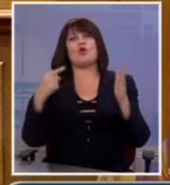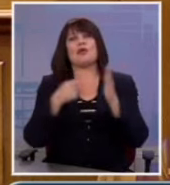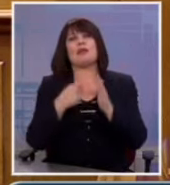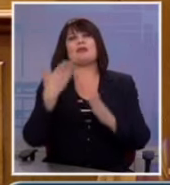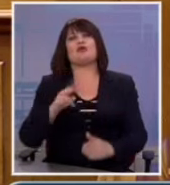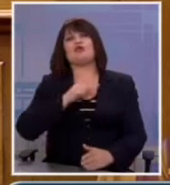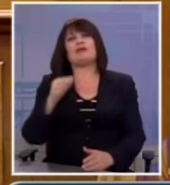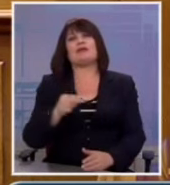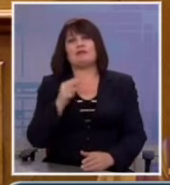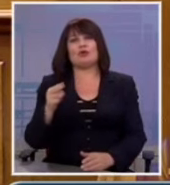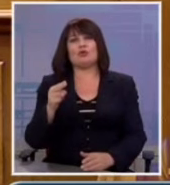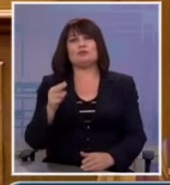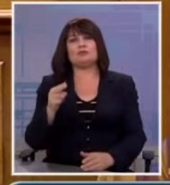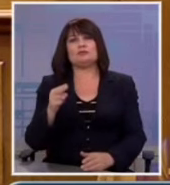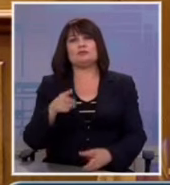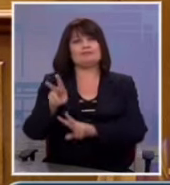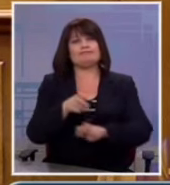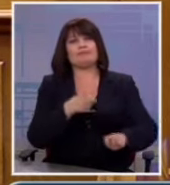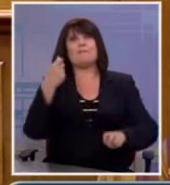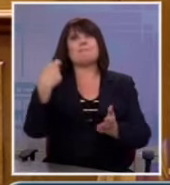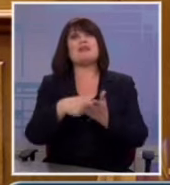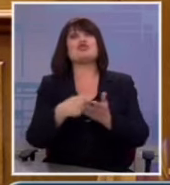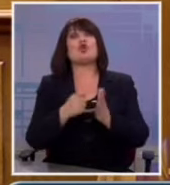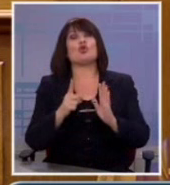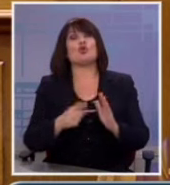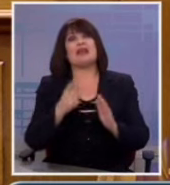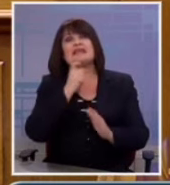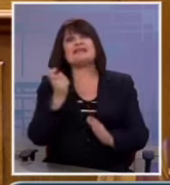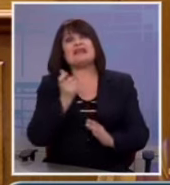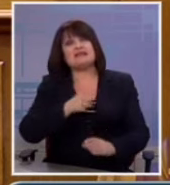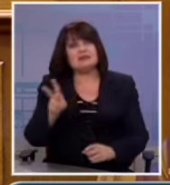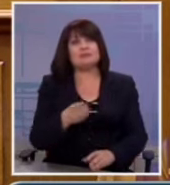1.500 ευρώ στις κατασχέσεις μισθών και συντάξεων.